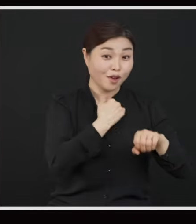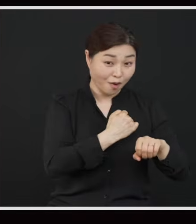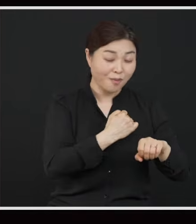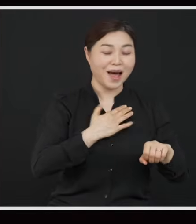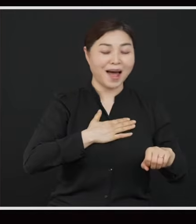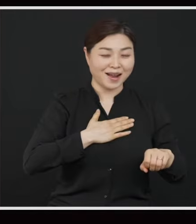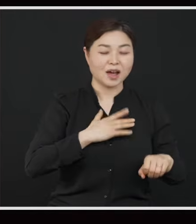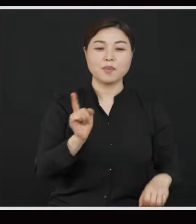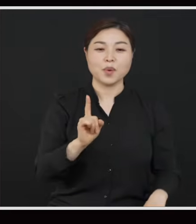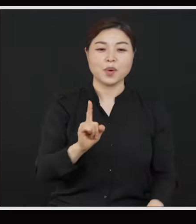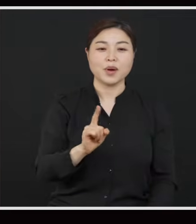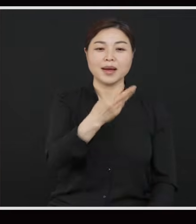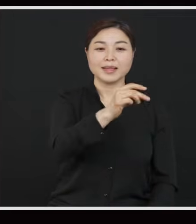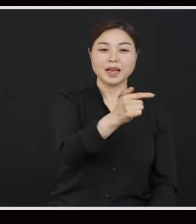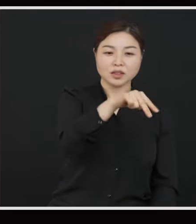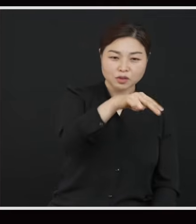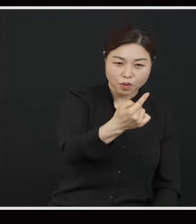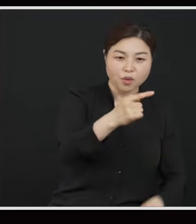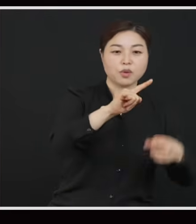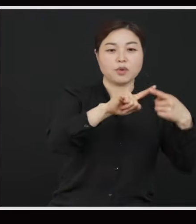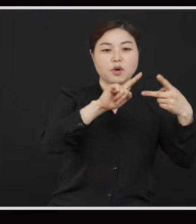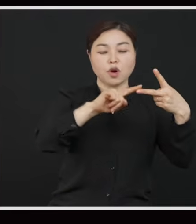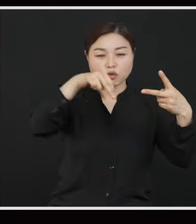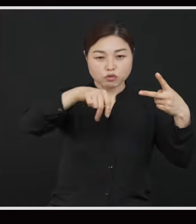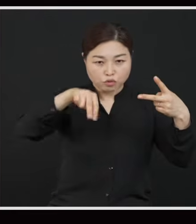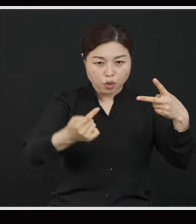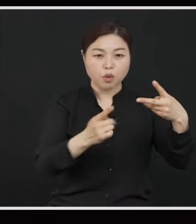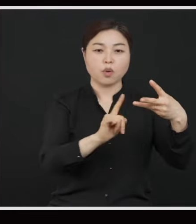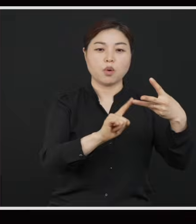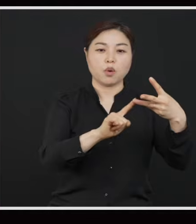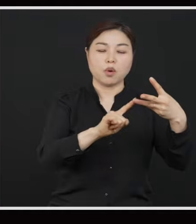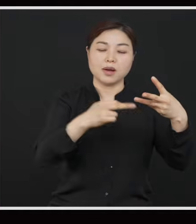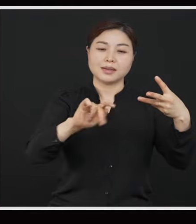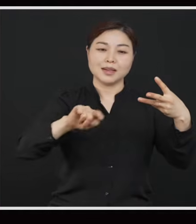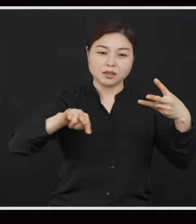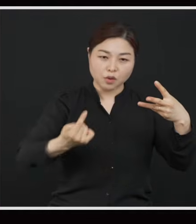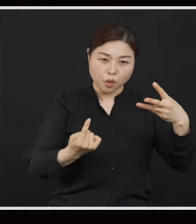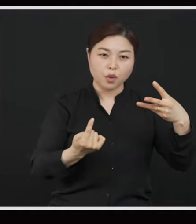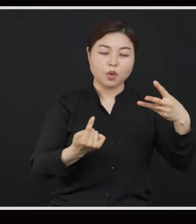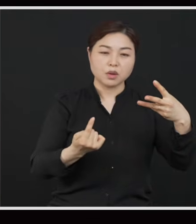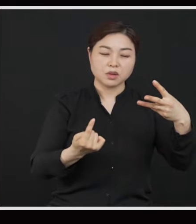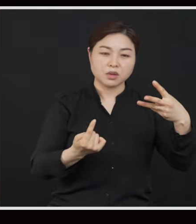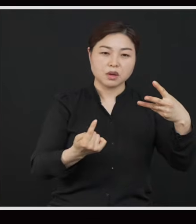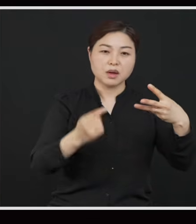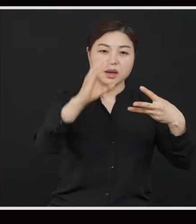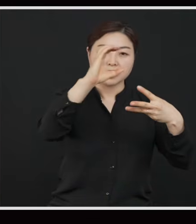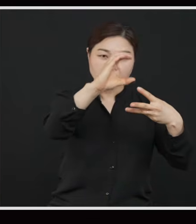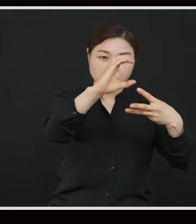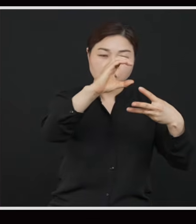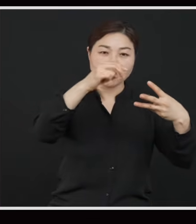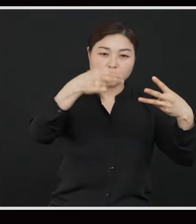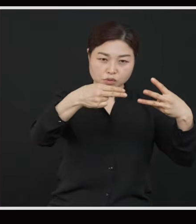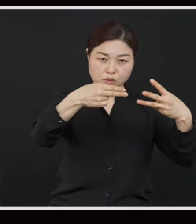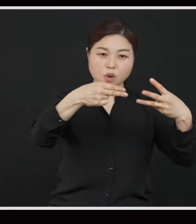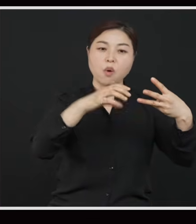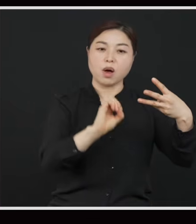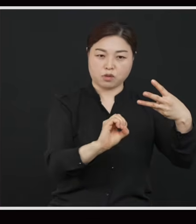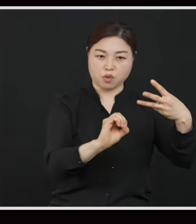있겠지만, 탄소, 수소, 산소, 요 성분으로 돼 있는 물질들을